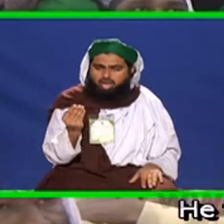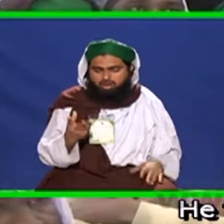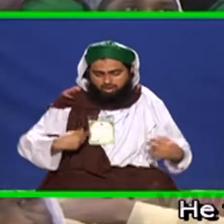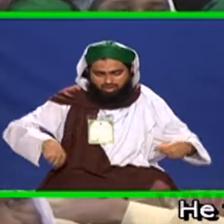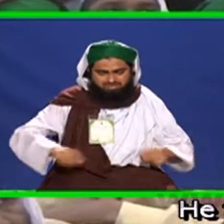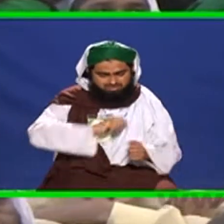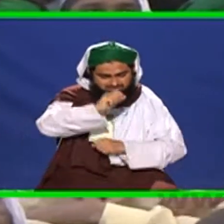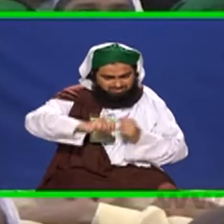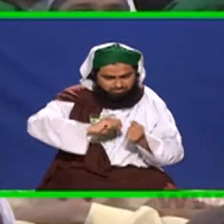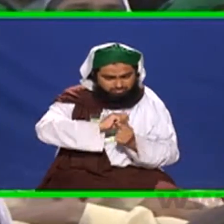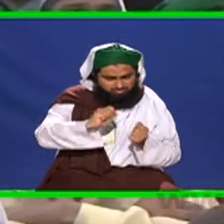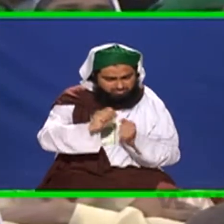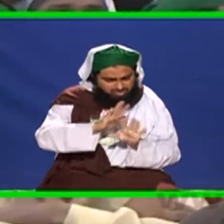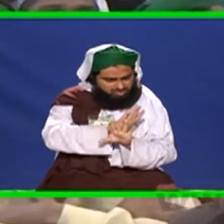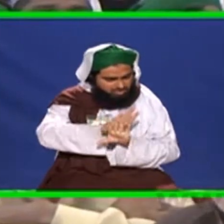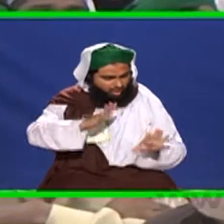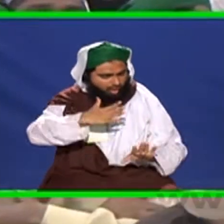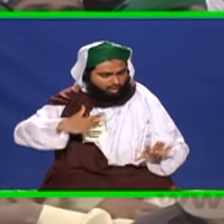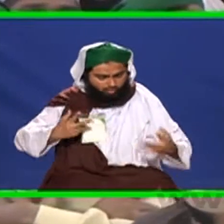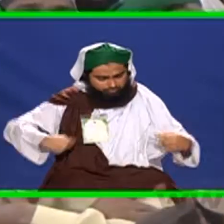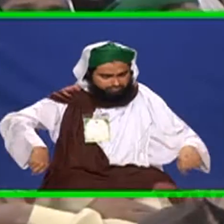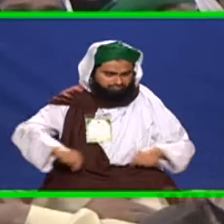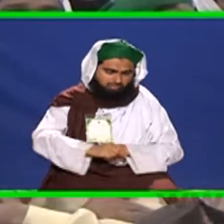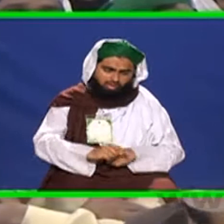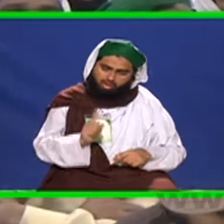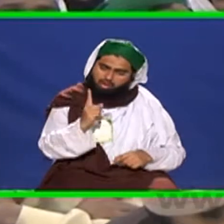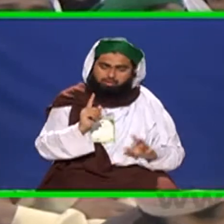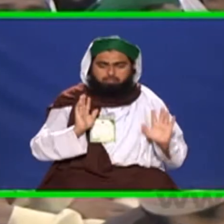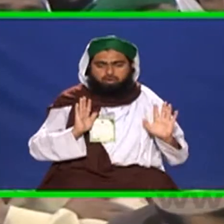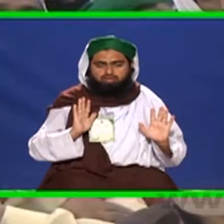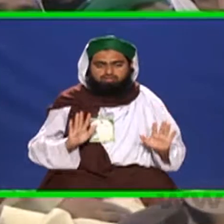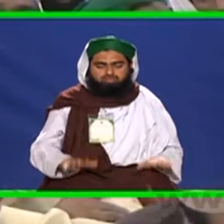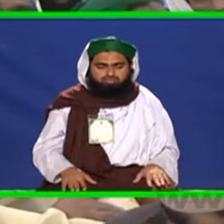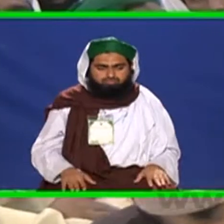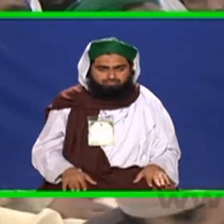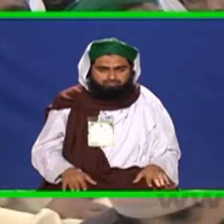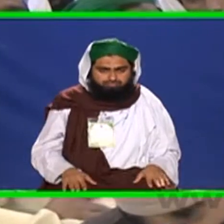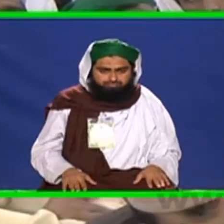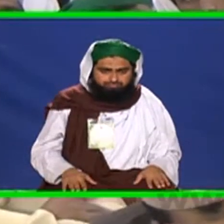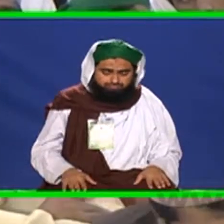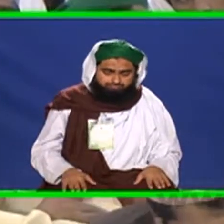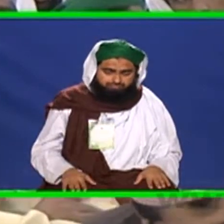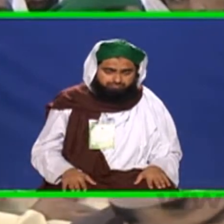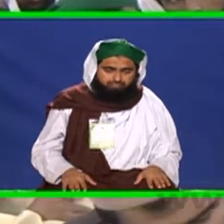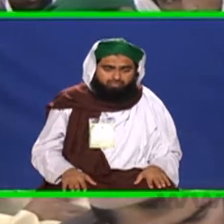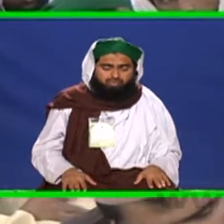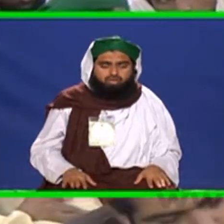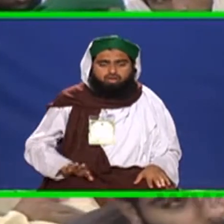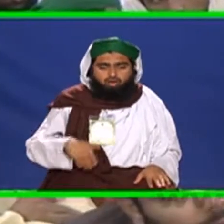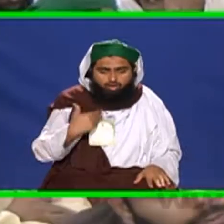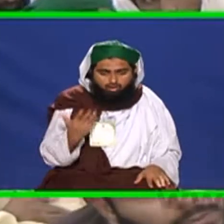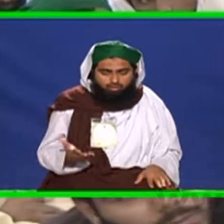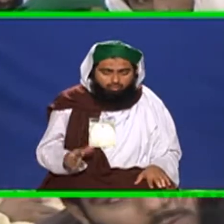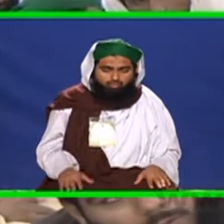سے. کپڑوں میں تو بچھو کا بھی امکان ختم. پھر ایک گھوڑا اس نے منگوایا، خوب اس گھوڑے کو